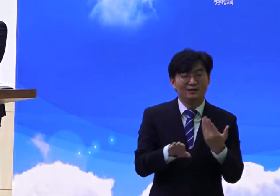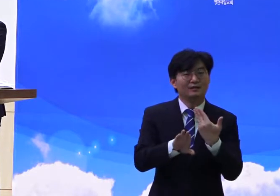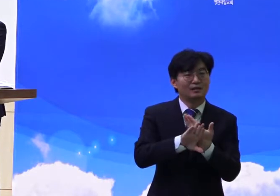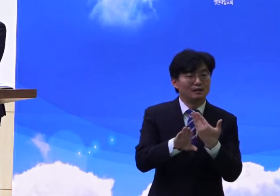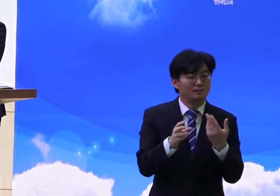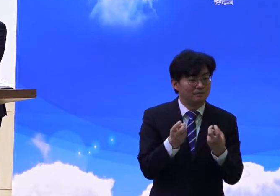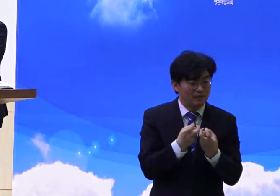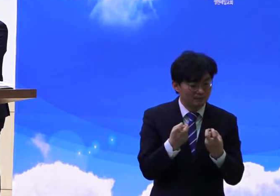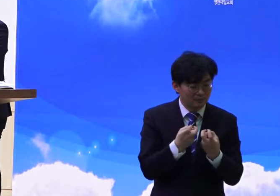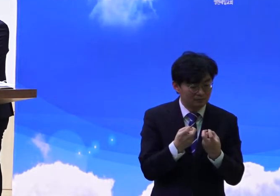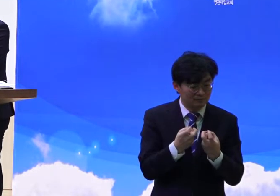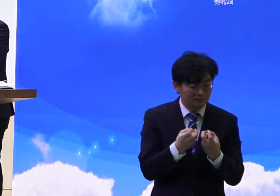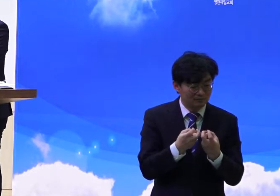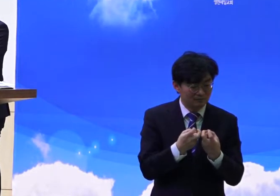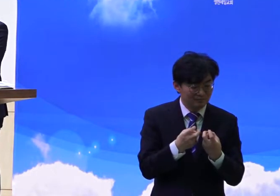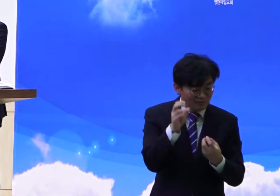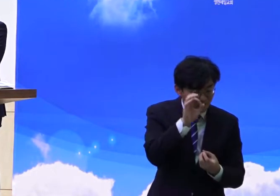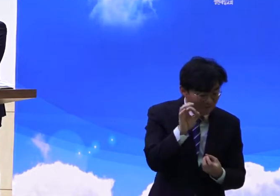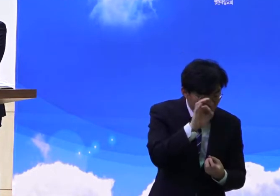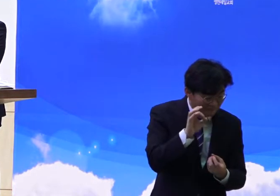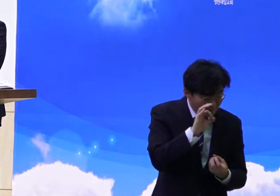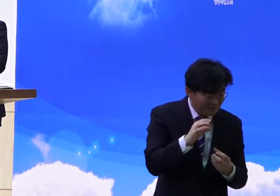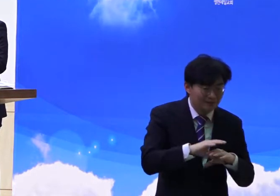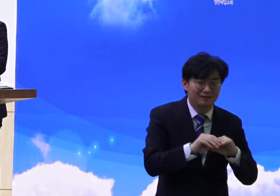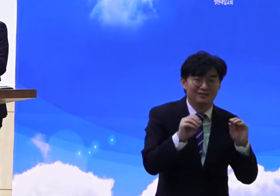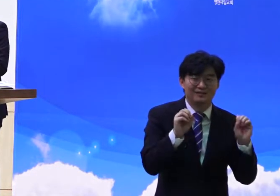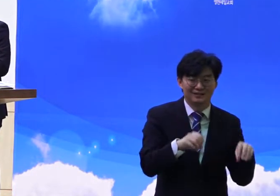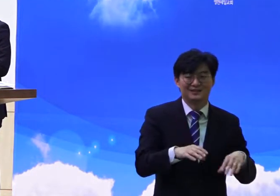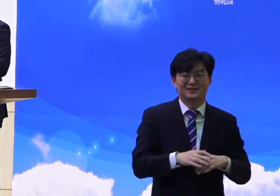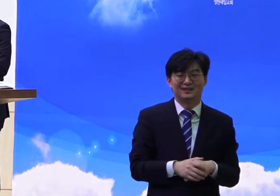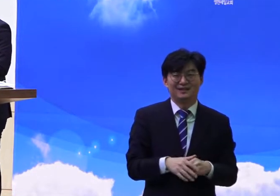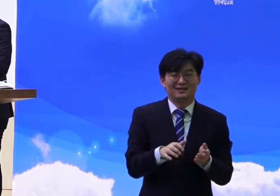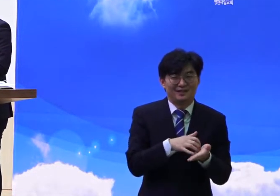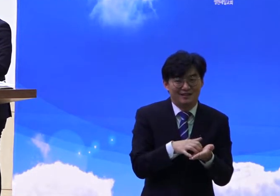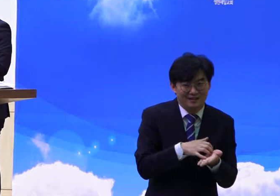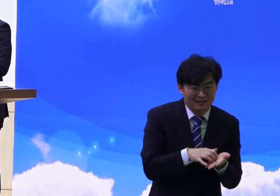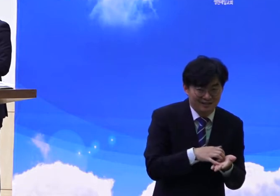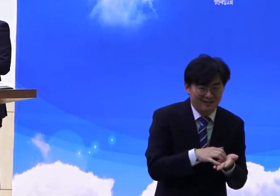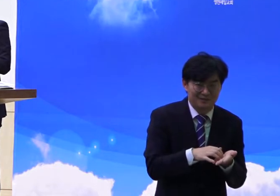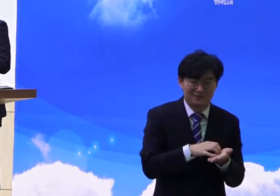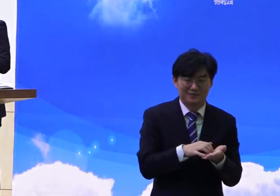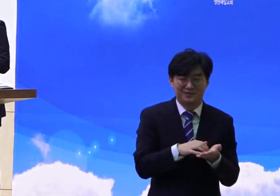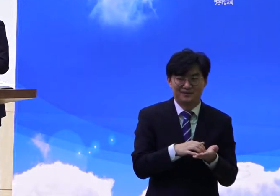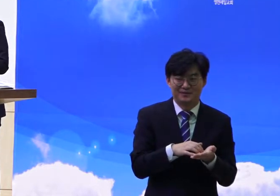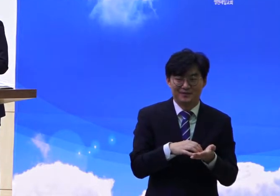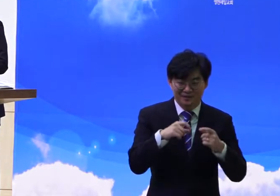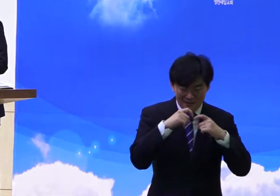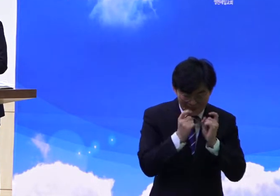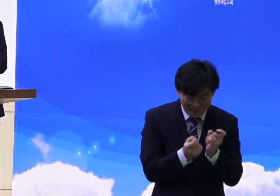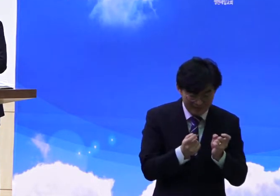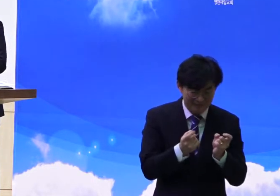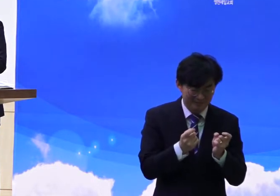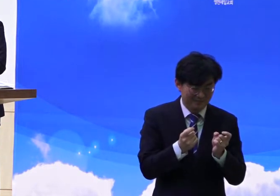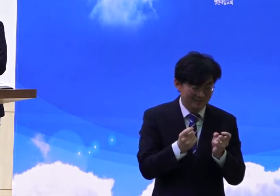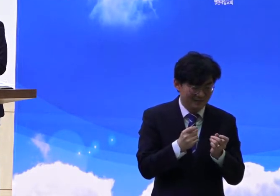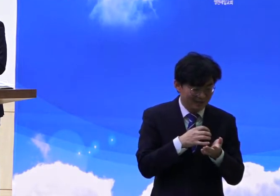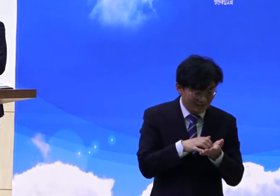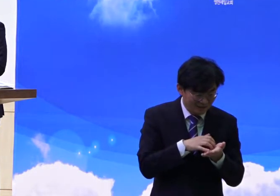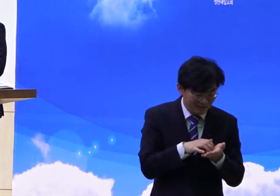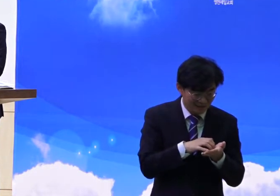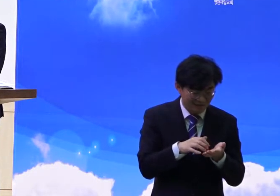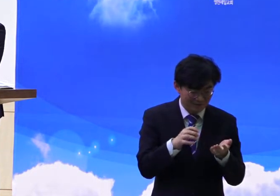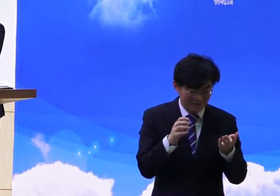찾아야지. 이렇게 생각하기도 합니다. 이렇게 계산하고 따지며 복잡하게 생각한 사람들은